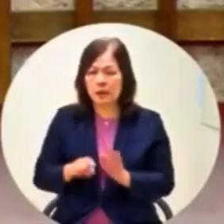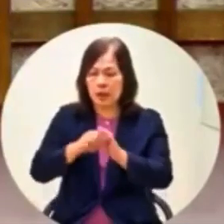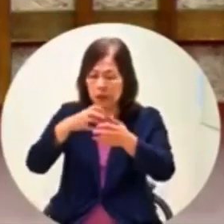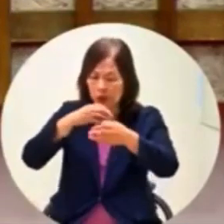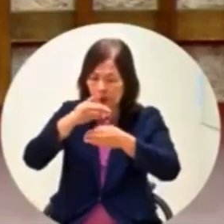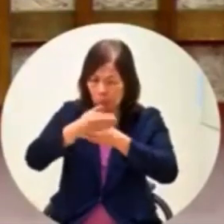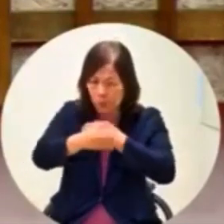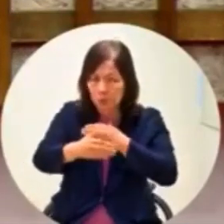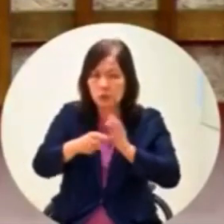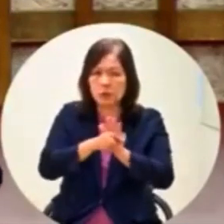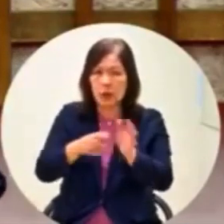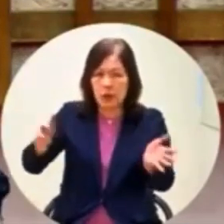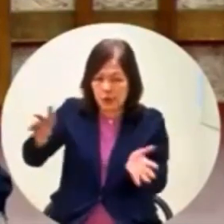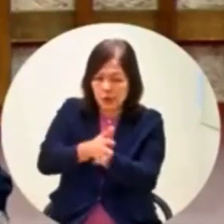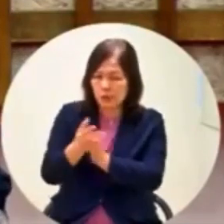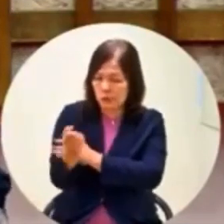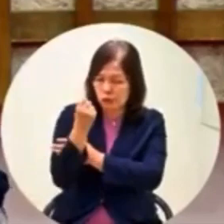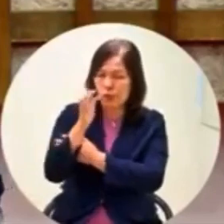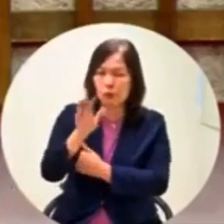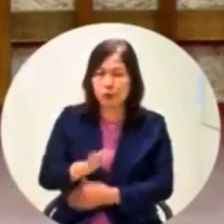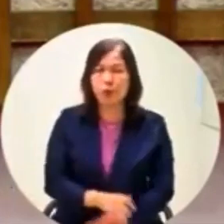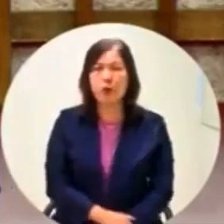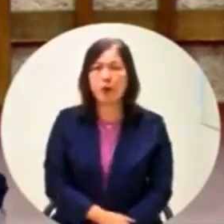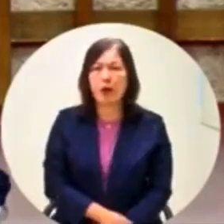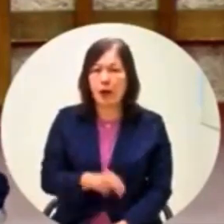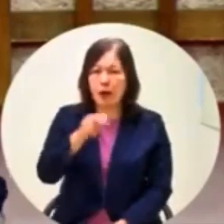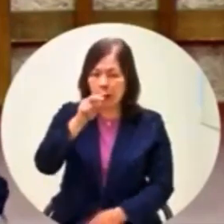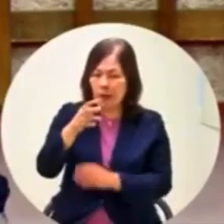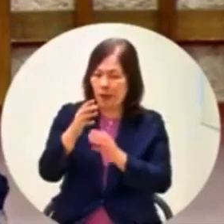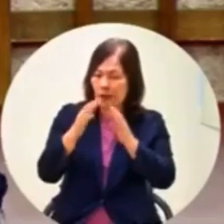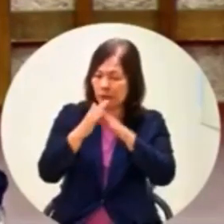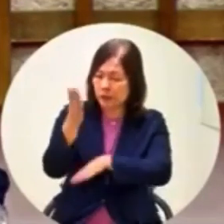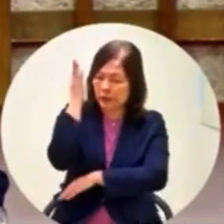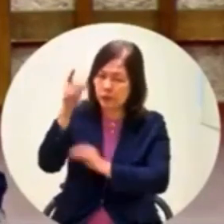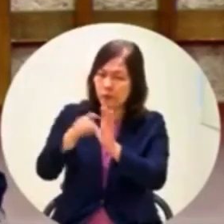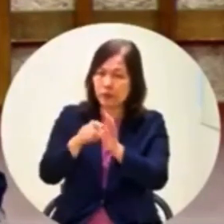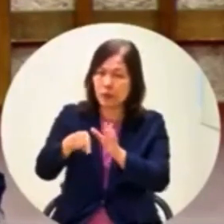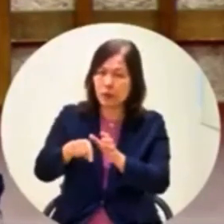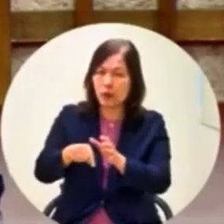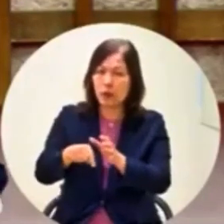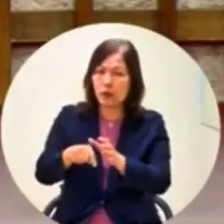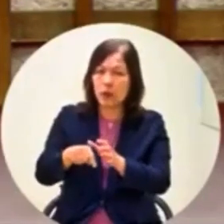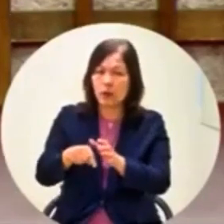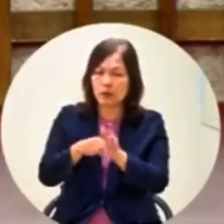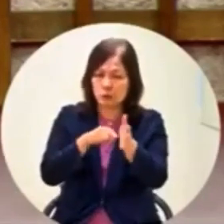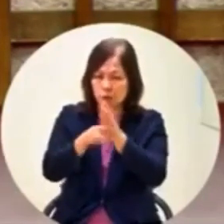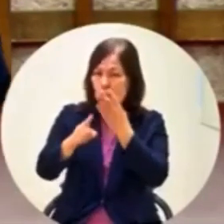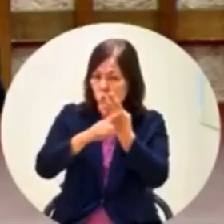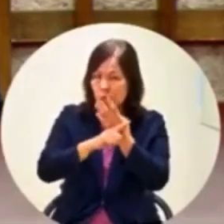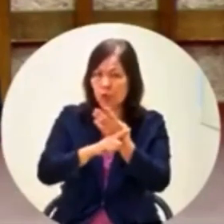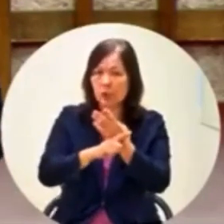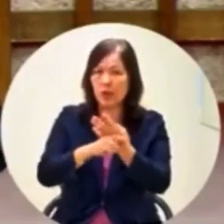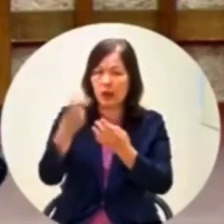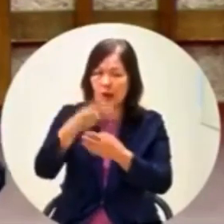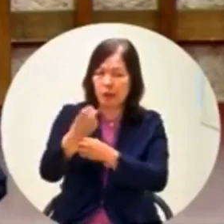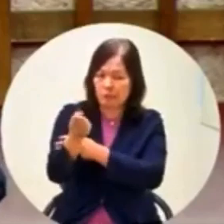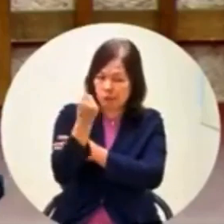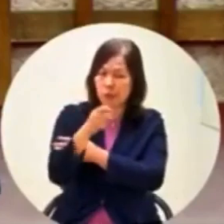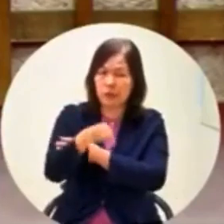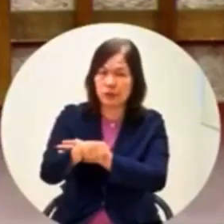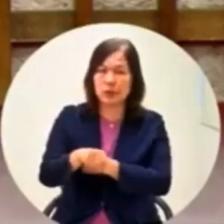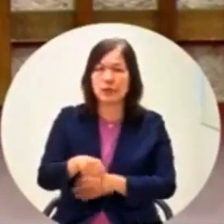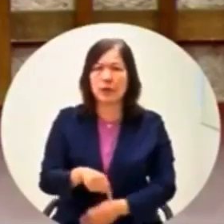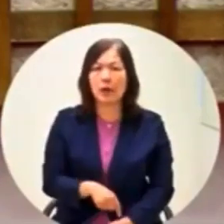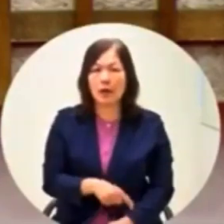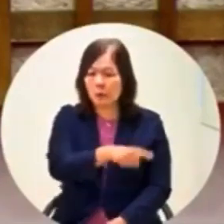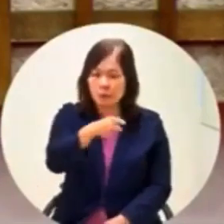我们共同一起努力，看到市府的一个往这个专业跟努力的状况之下，各位